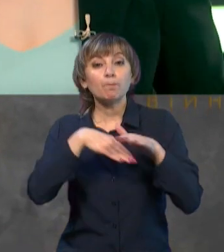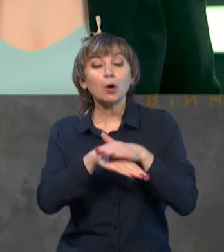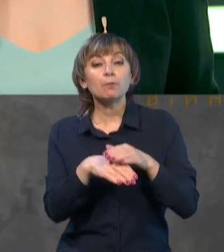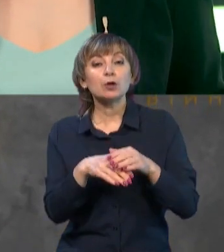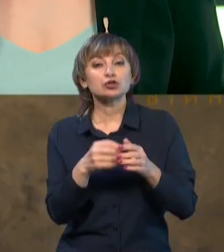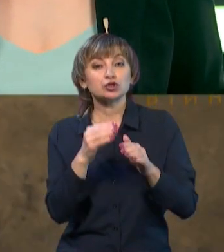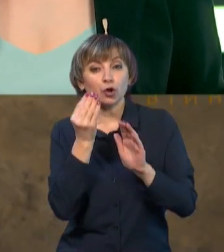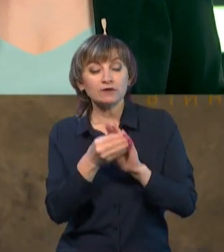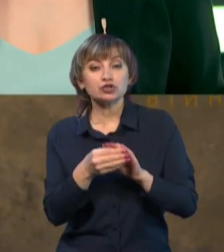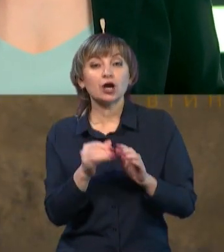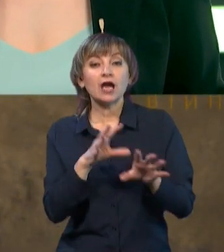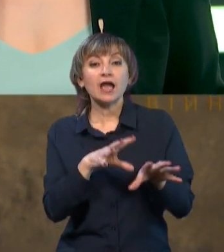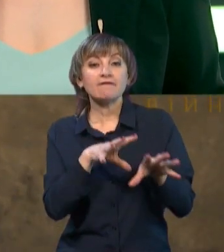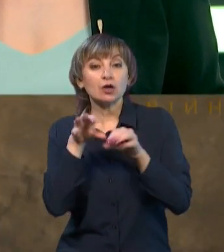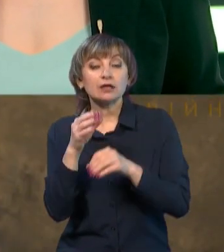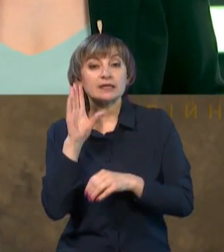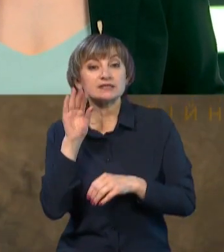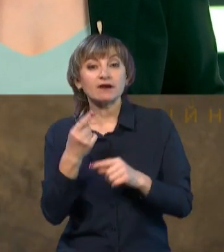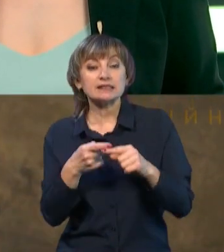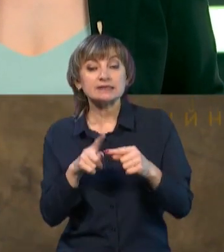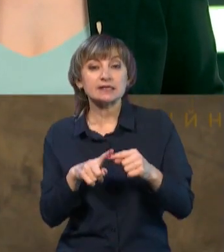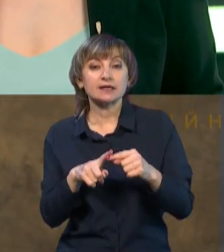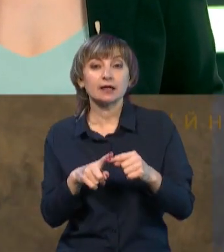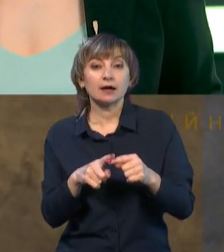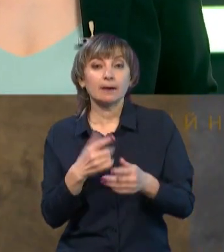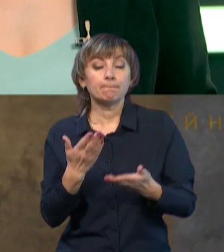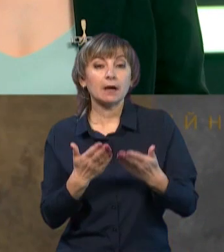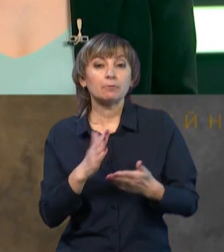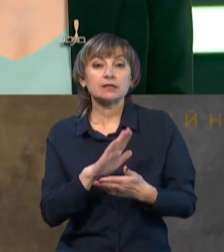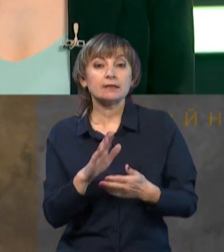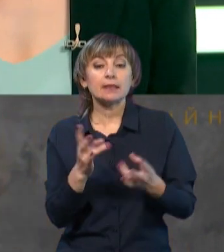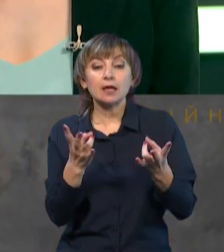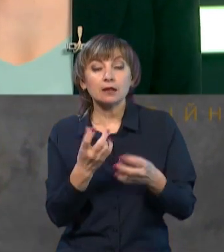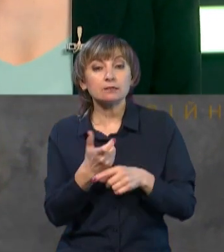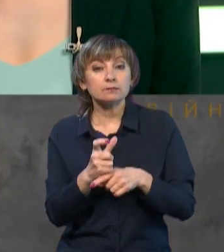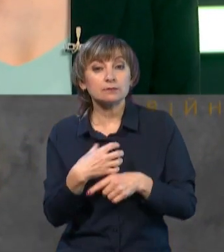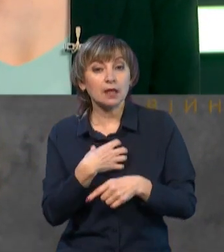і кудись в евакуацію, незважаючи на те, що це, мабуть, не